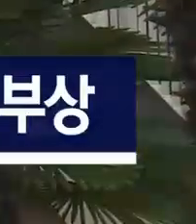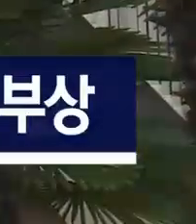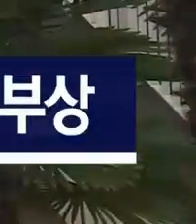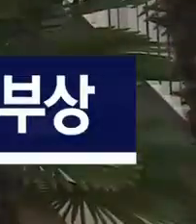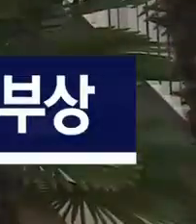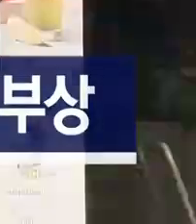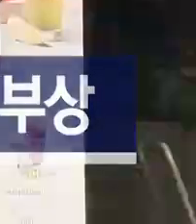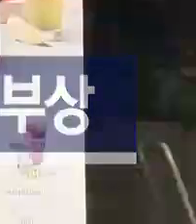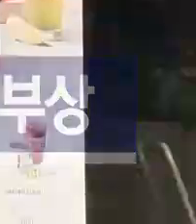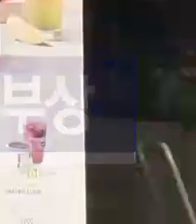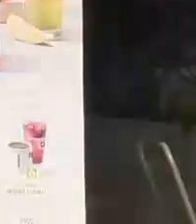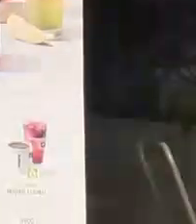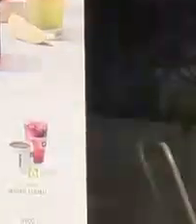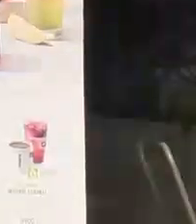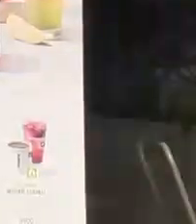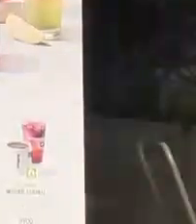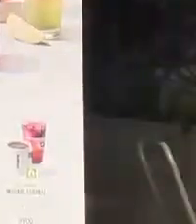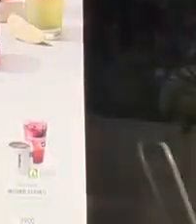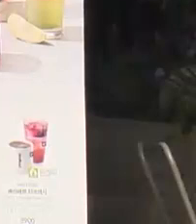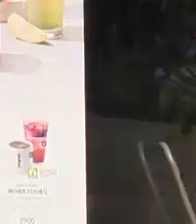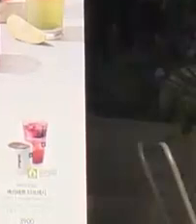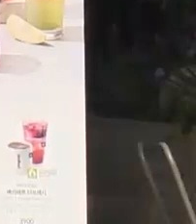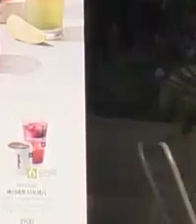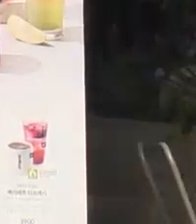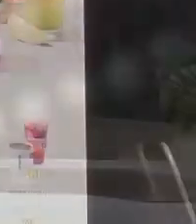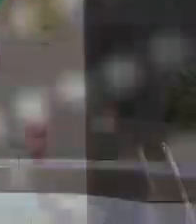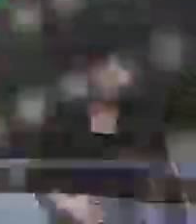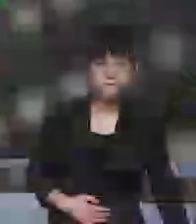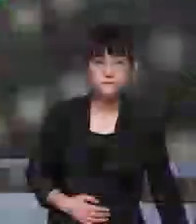동네로 입소문을 타고 있습니다.